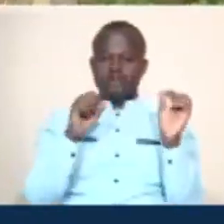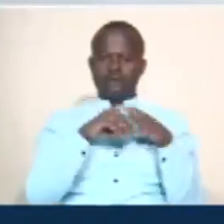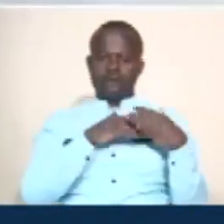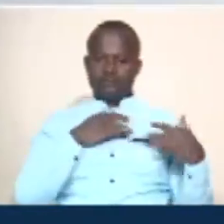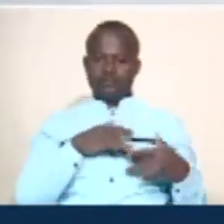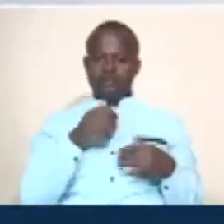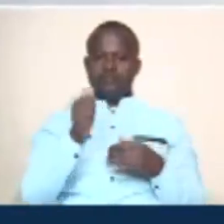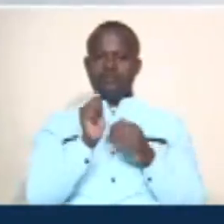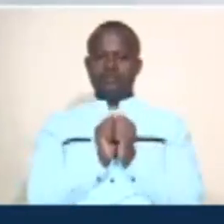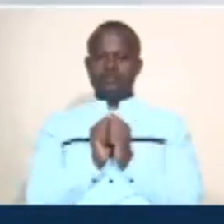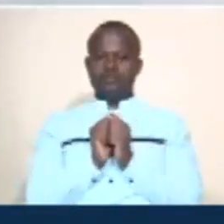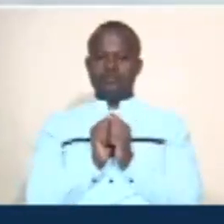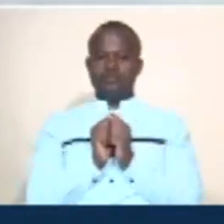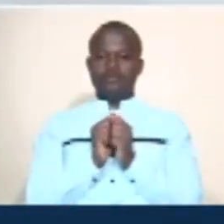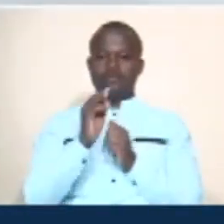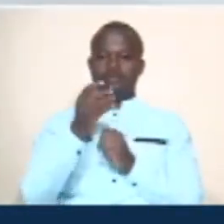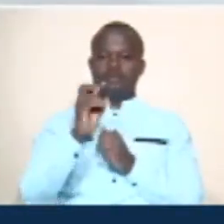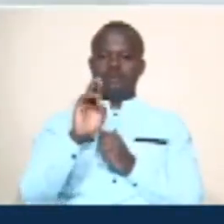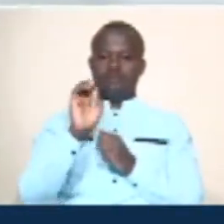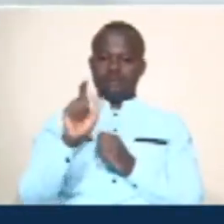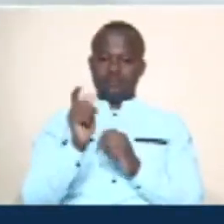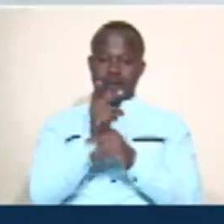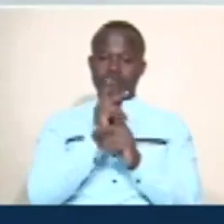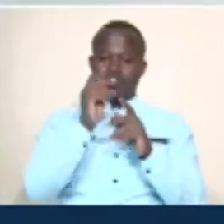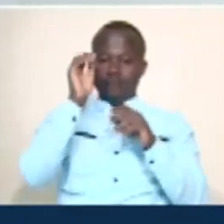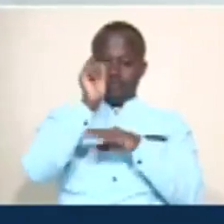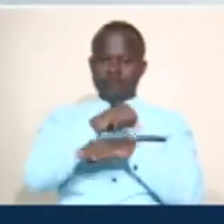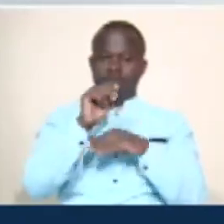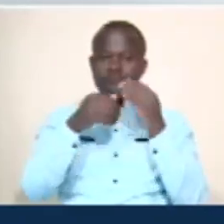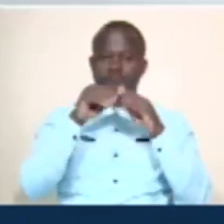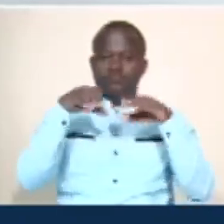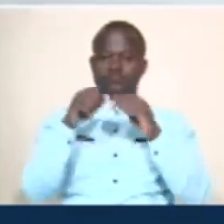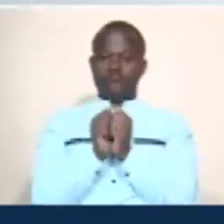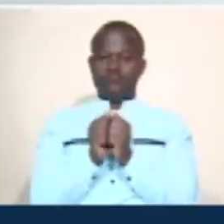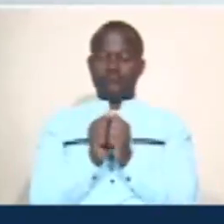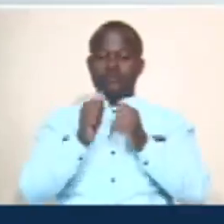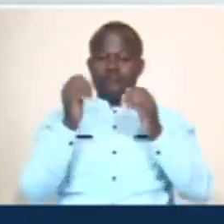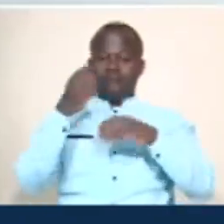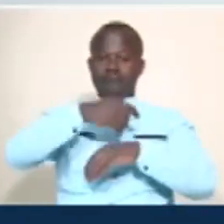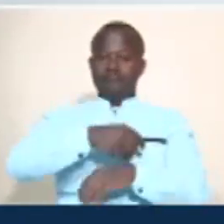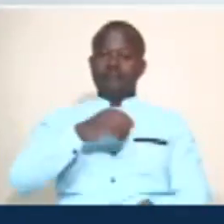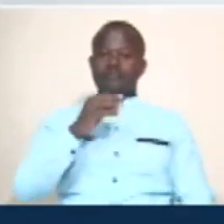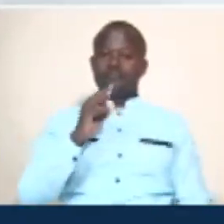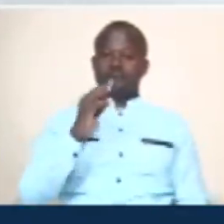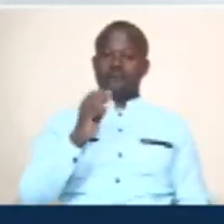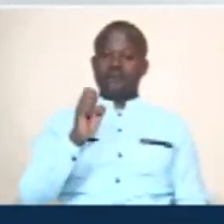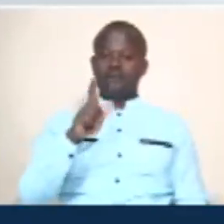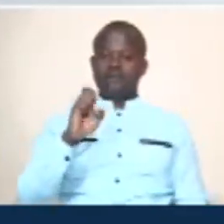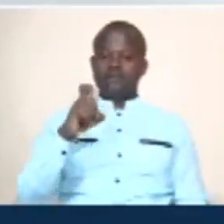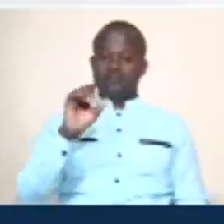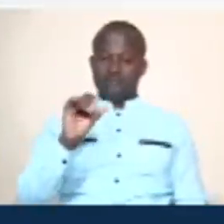kumutima. FDL rifashwe neza kurusha abaturage ba Kongo. Uyu munsi Kisekedi yabaye umwavoka wa FDL